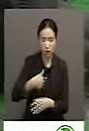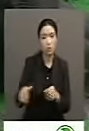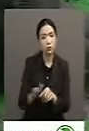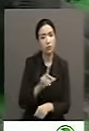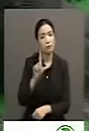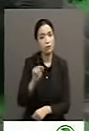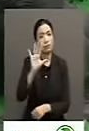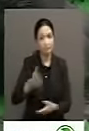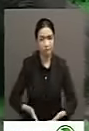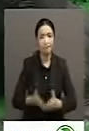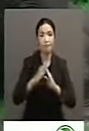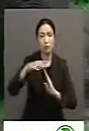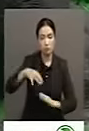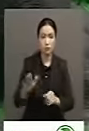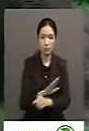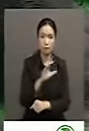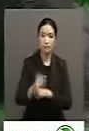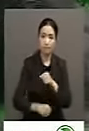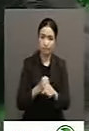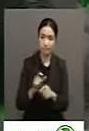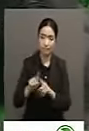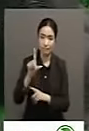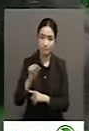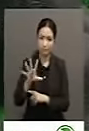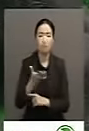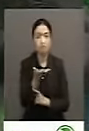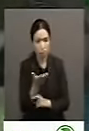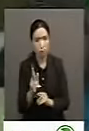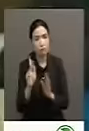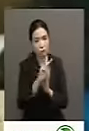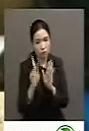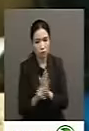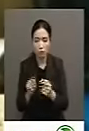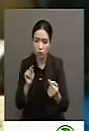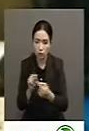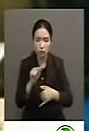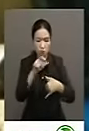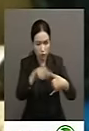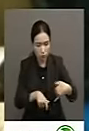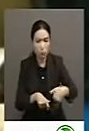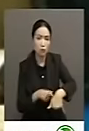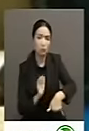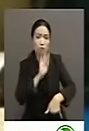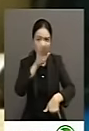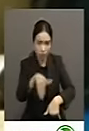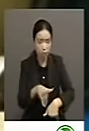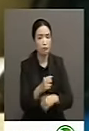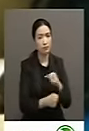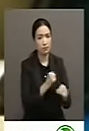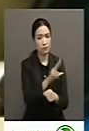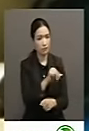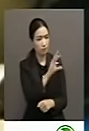ที่25ของการก่อตั้งการต่อสู้ให้มีกฎหมายที่เหมาะสมสำหรับช้างตั้งแต่ปี2536มาจนถึงต